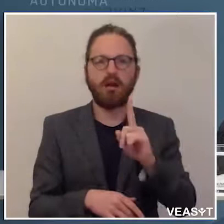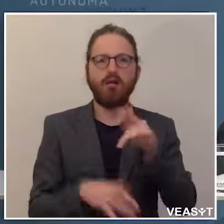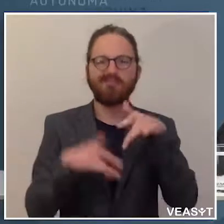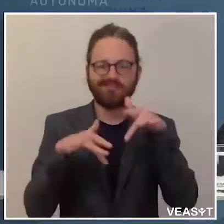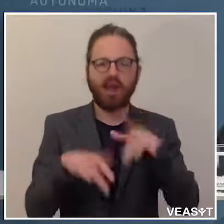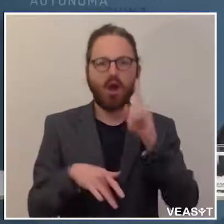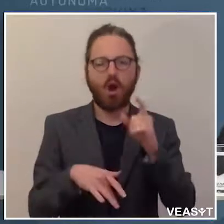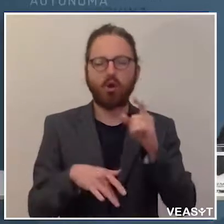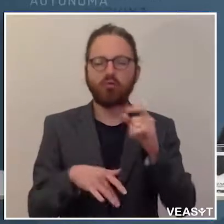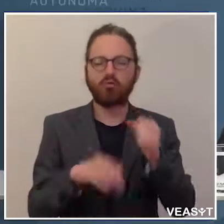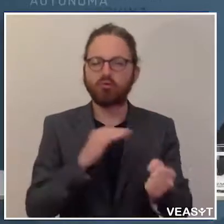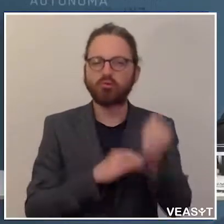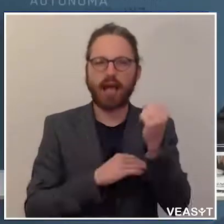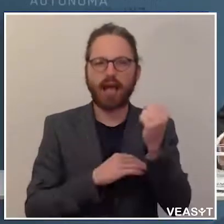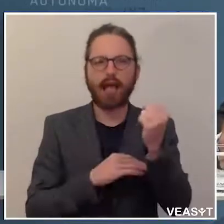telecronista